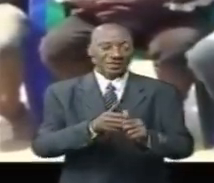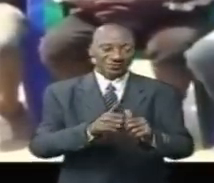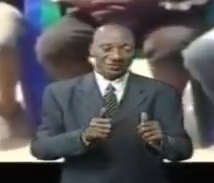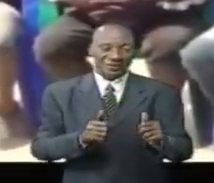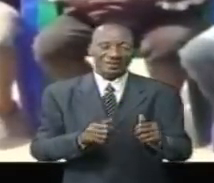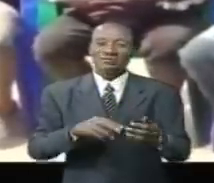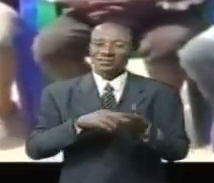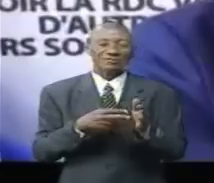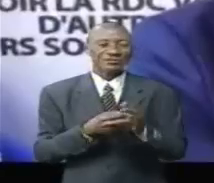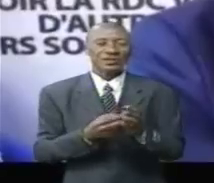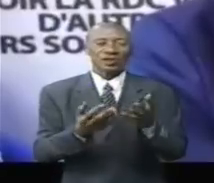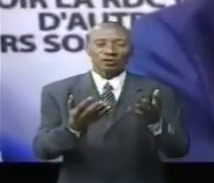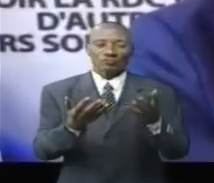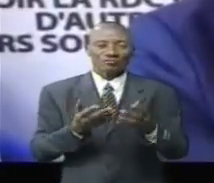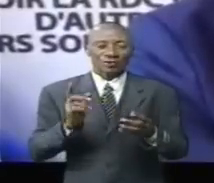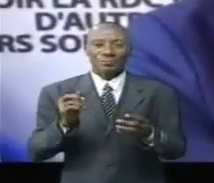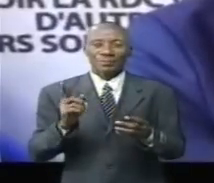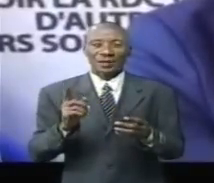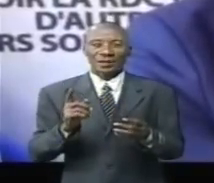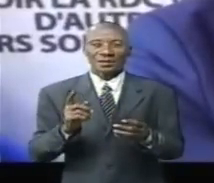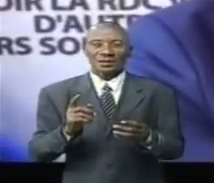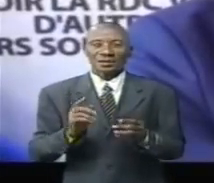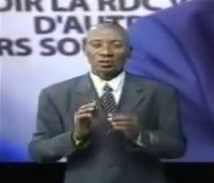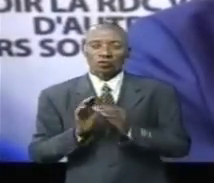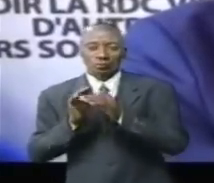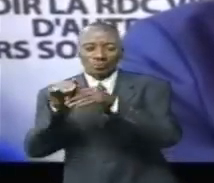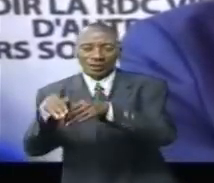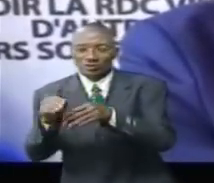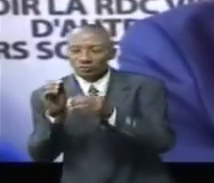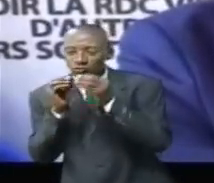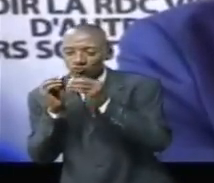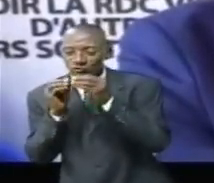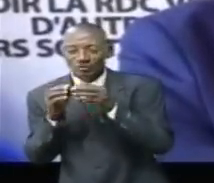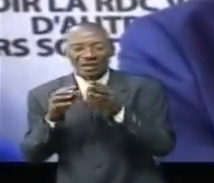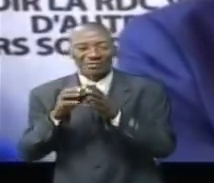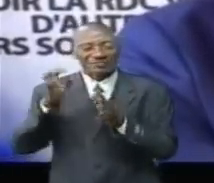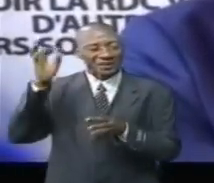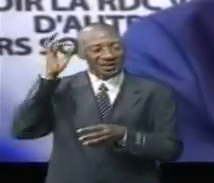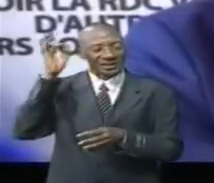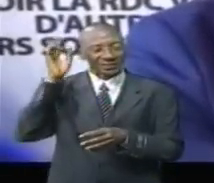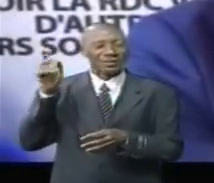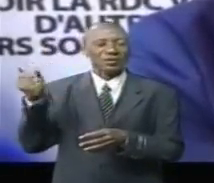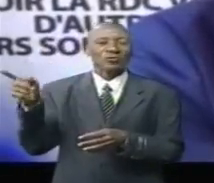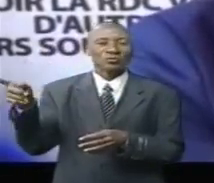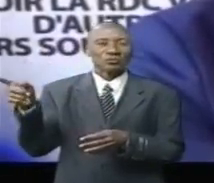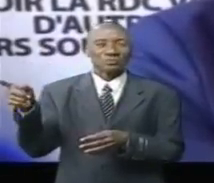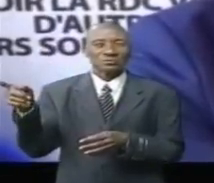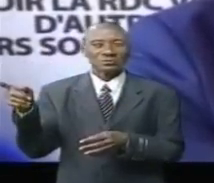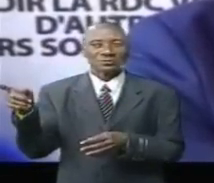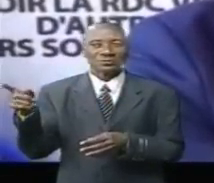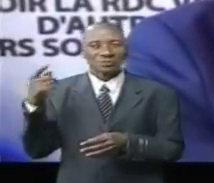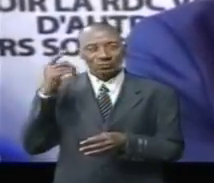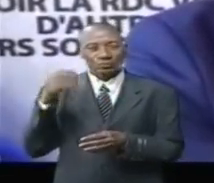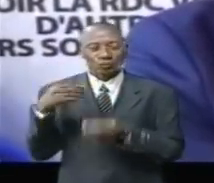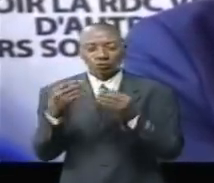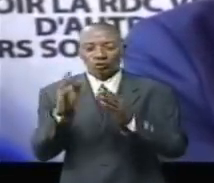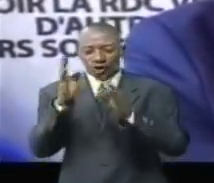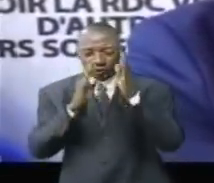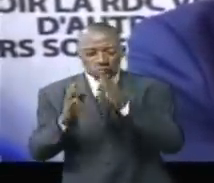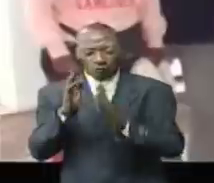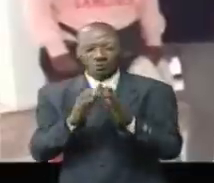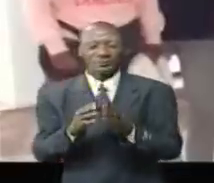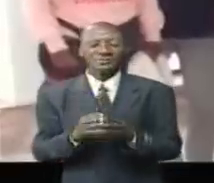de manipulation des ennemis de la paix, prévenir les risques de tension dans le secteur des transports par